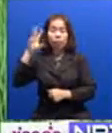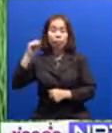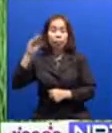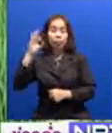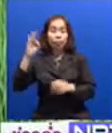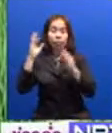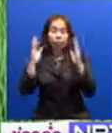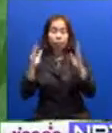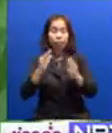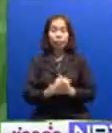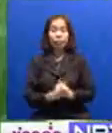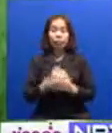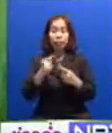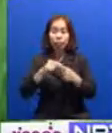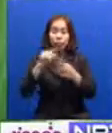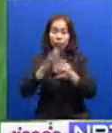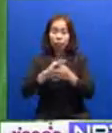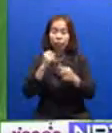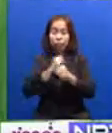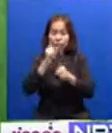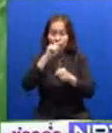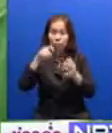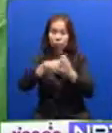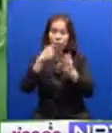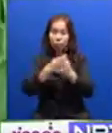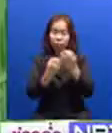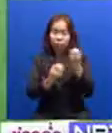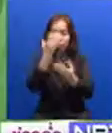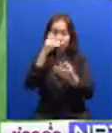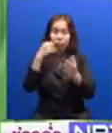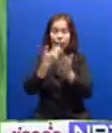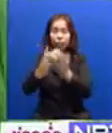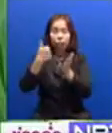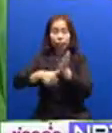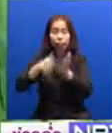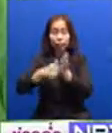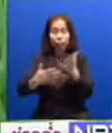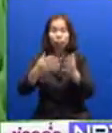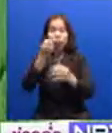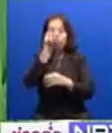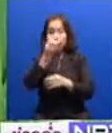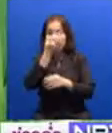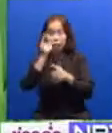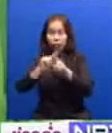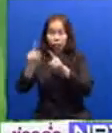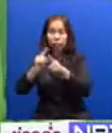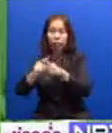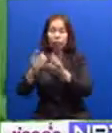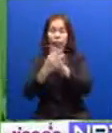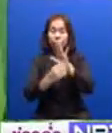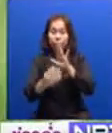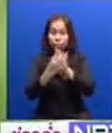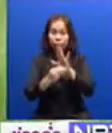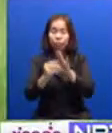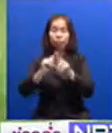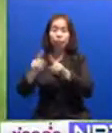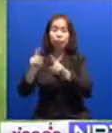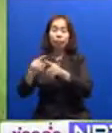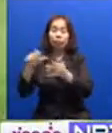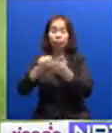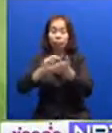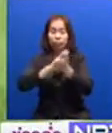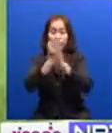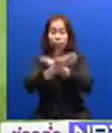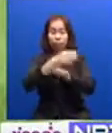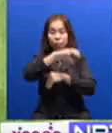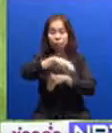นะสนบสนุนปจจัยการผลิต ชดเชยดอกเบี้ย ข้าฝึกอบรมและถายทอดเทคนโลยีโดยจะเน็เรื่องการปรับพื้ที่แล